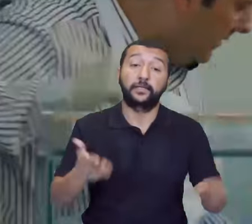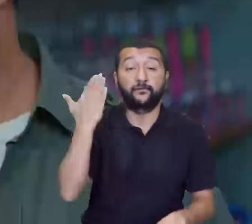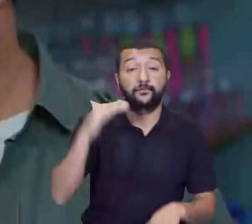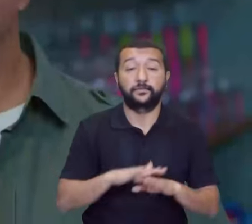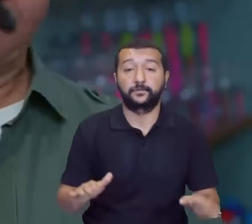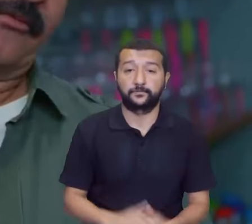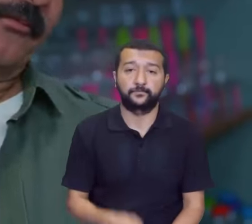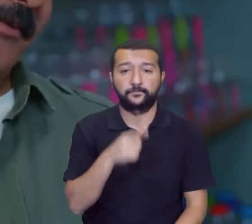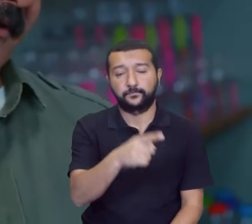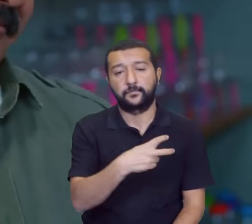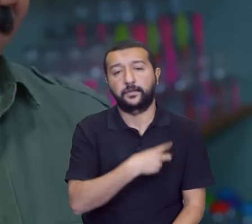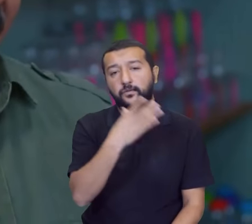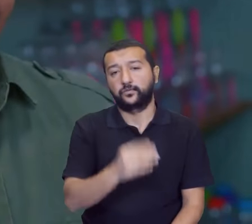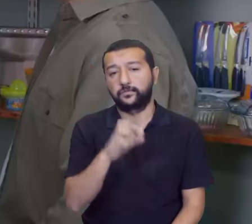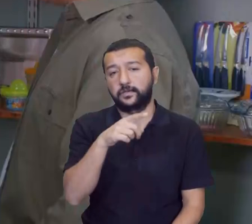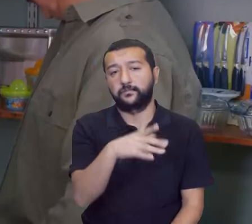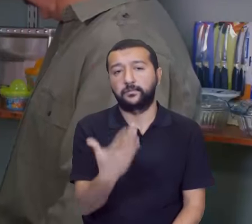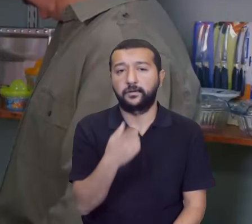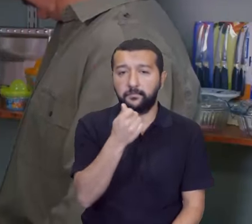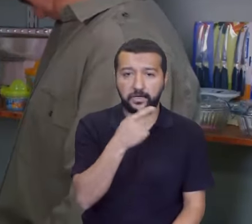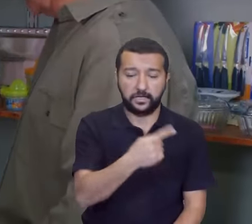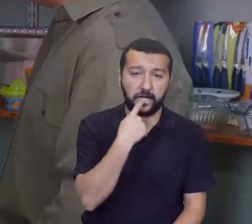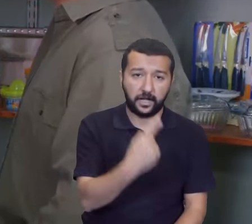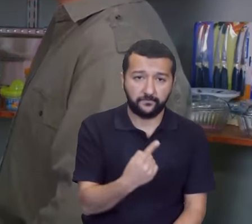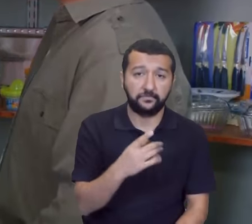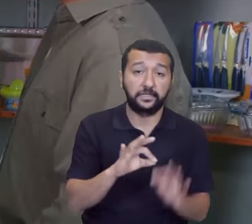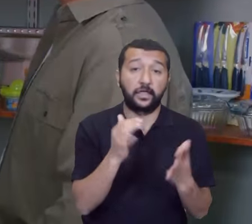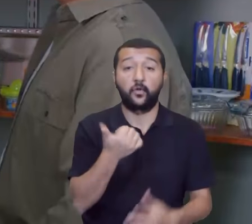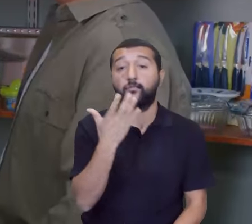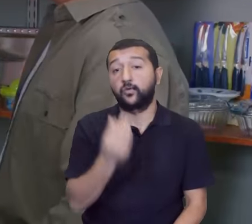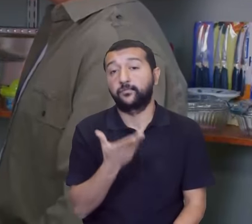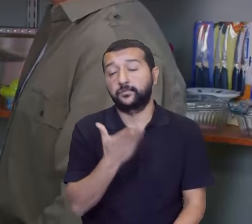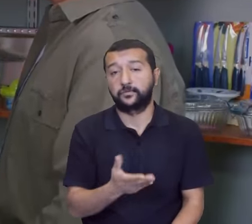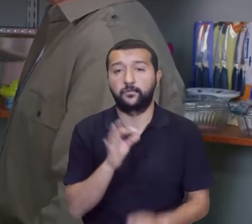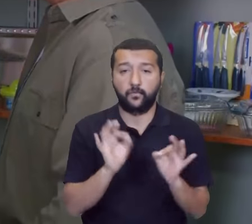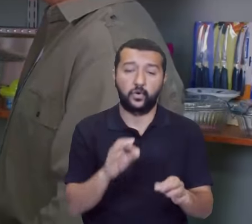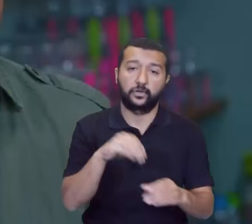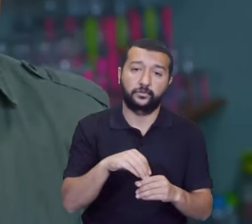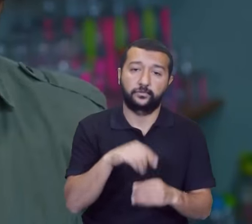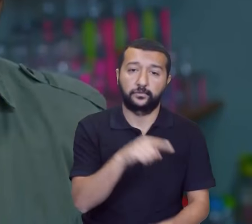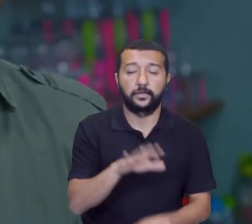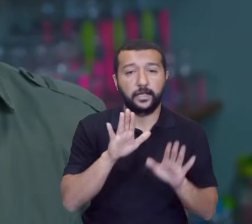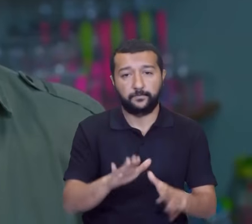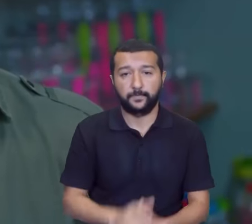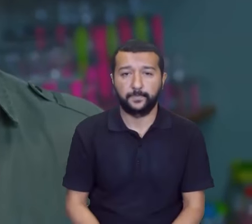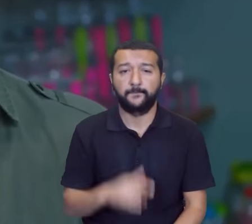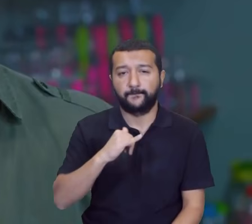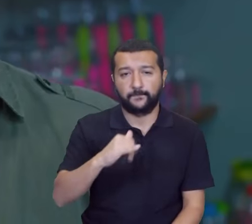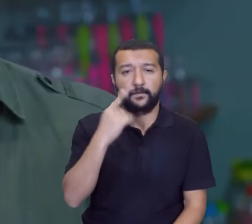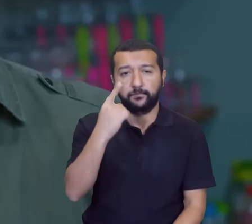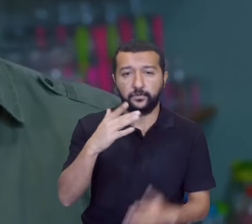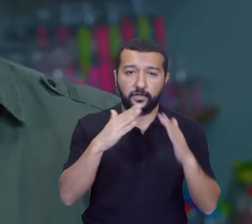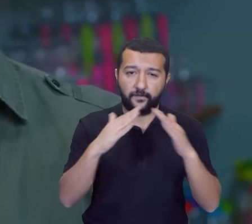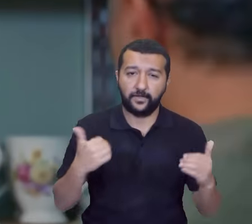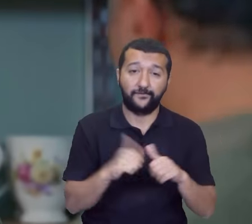kaldı. Aşk olsun Perran be. Yani paranın ne gibi bir önemi olabilir ya böyle durumlarda? Ama yakında bir